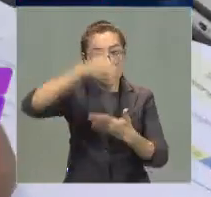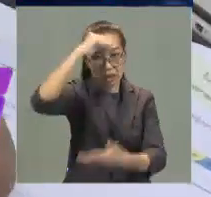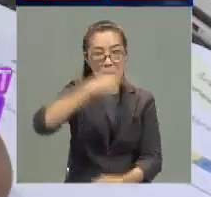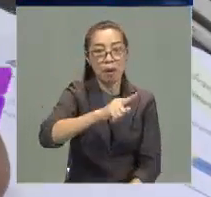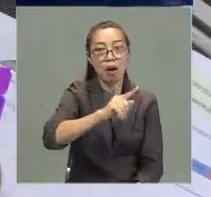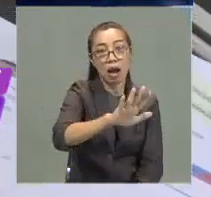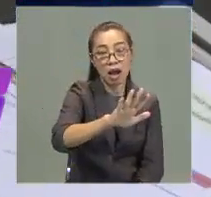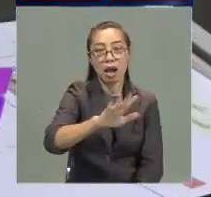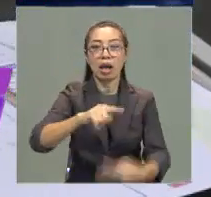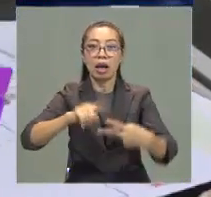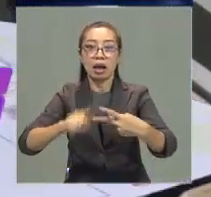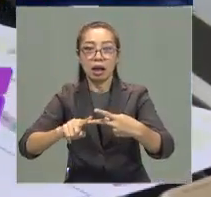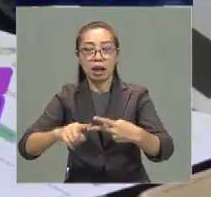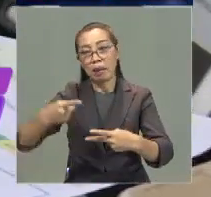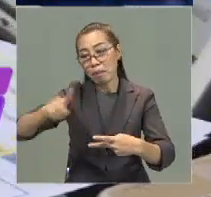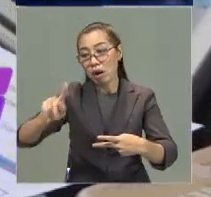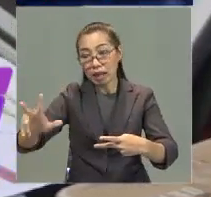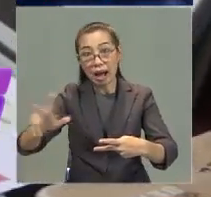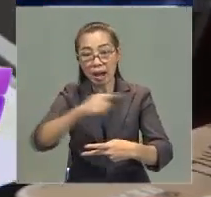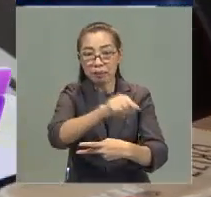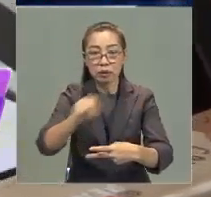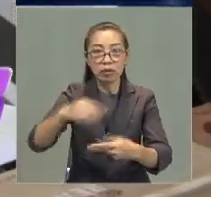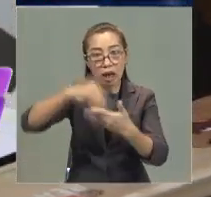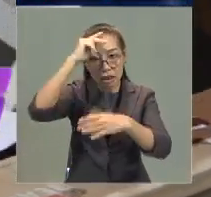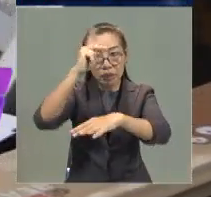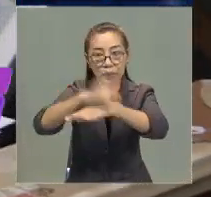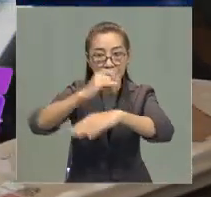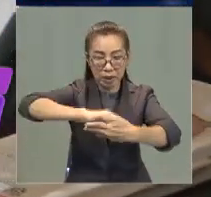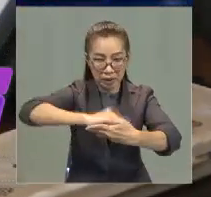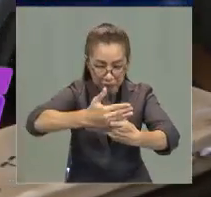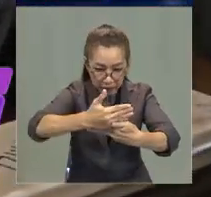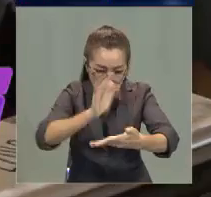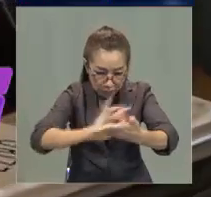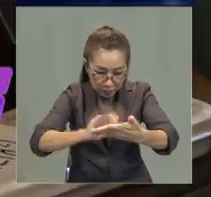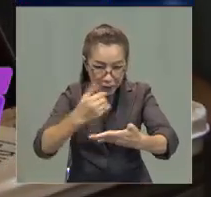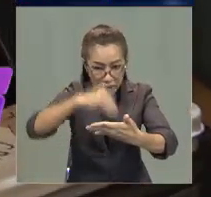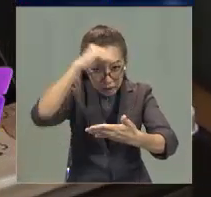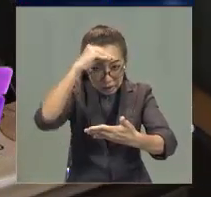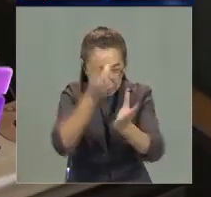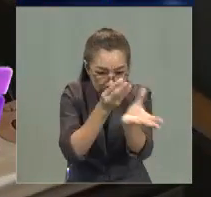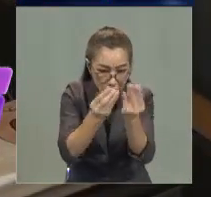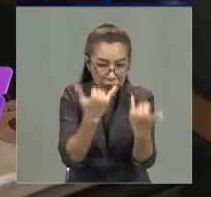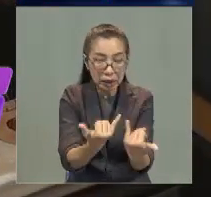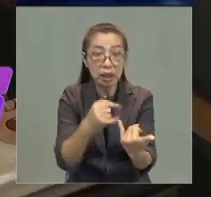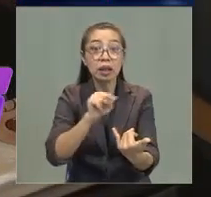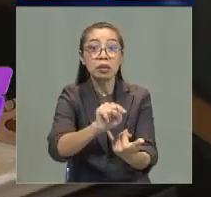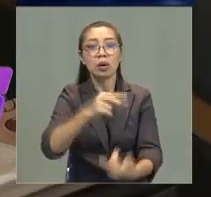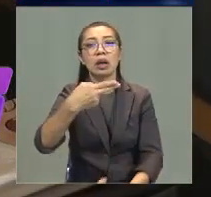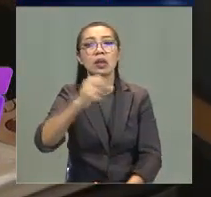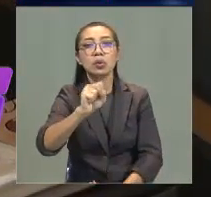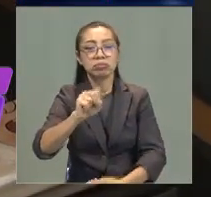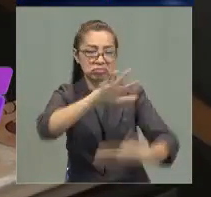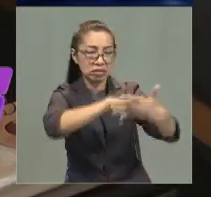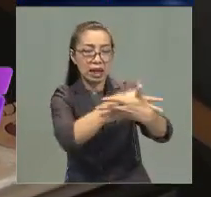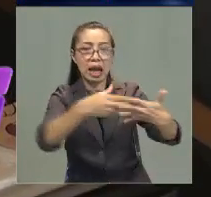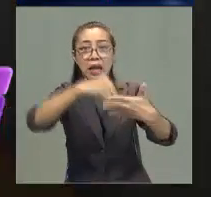.5ส่วนน้องโฟกัสอยู่ชั้นป.3เรียนออนไลน์ผ่านแท็บเล็ตวันนี้วันแรกน้องๆก็เรียนหลักสูตรตามตาร